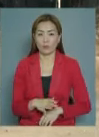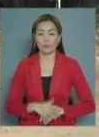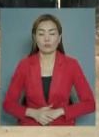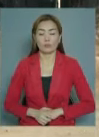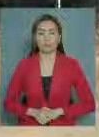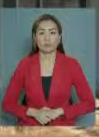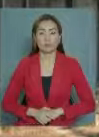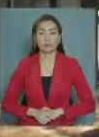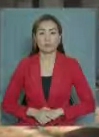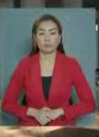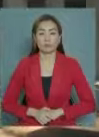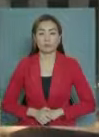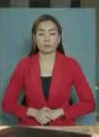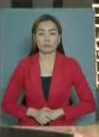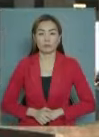қалмаса игі.